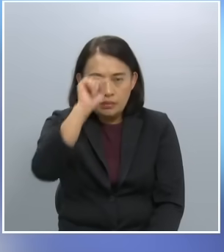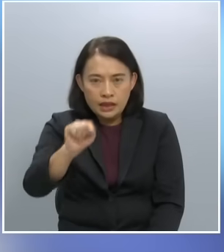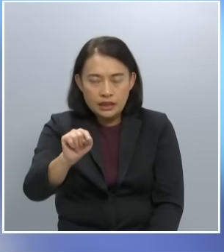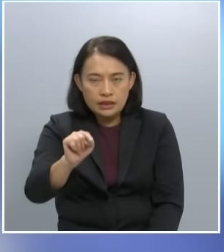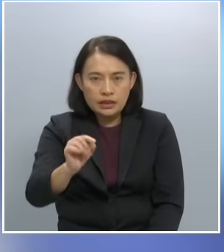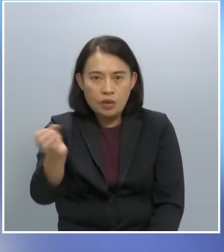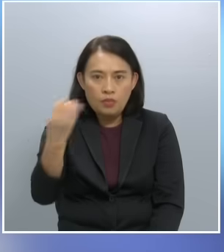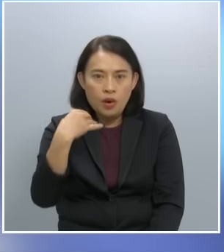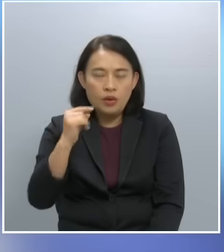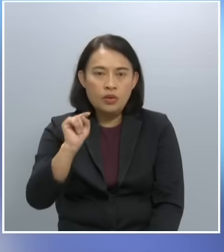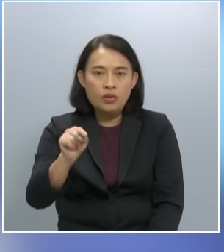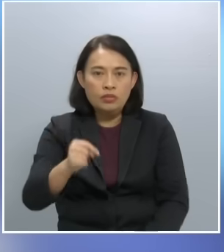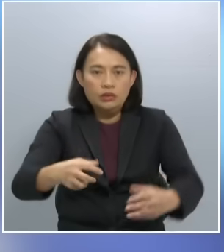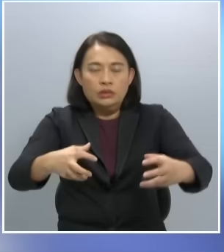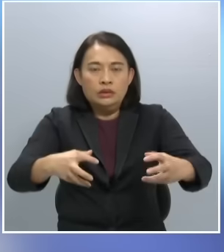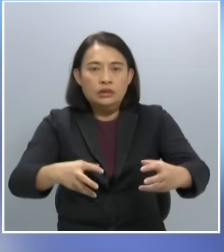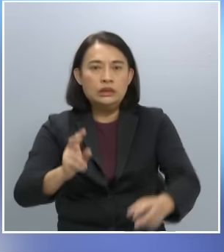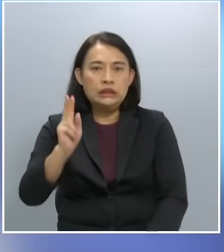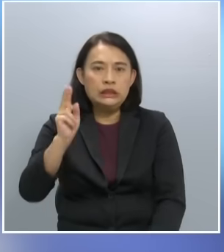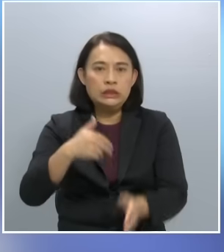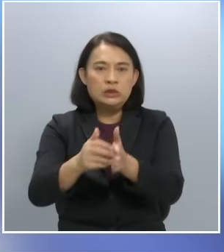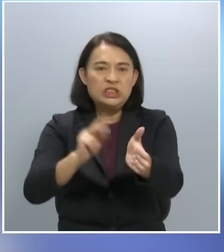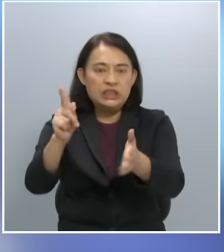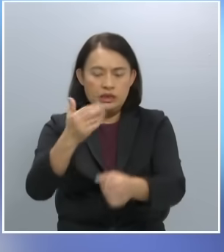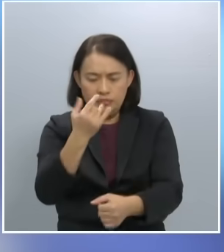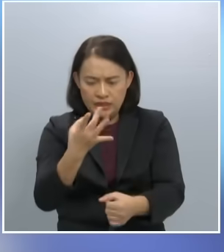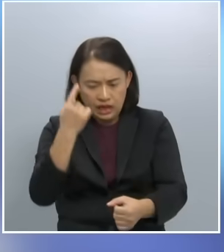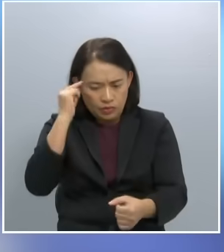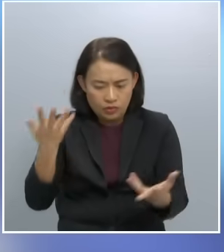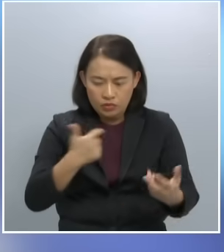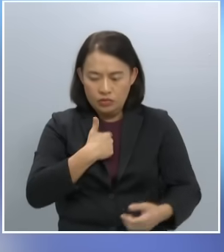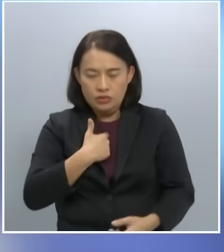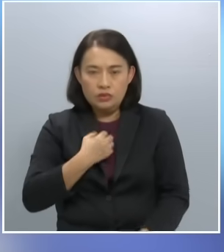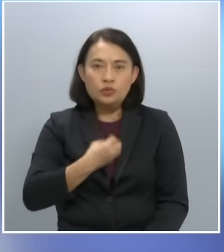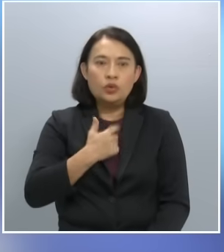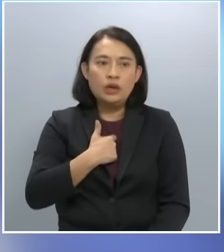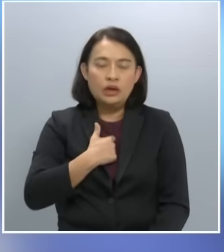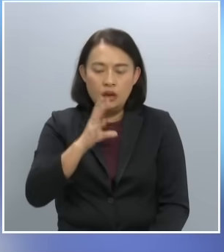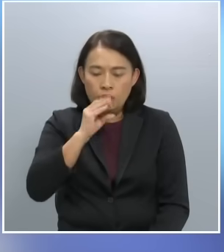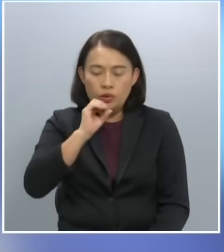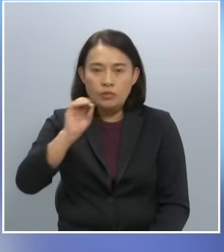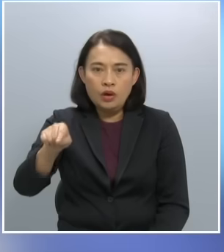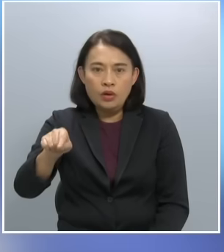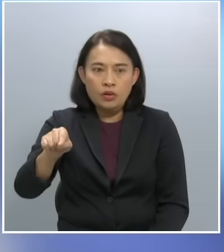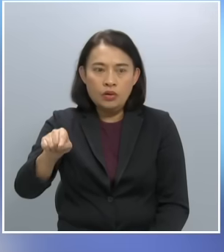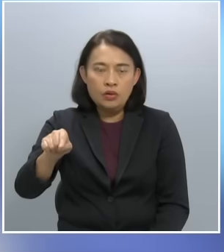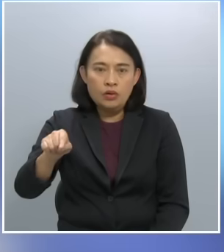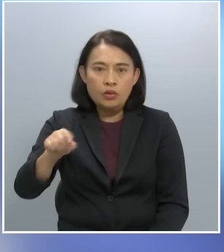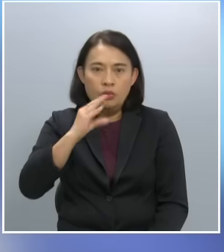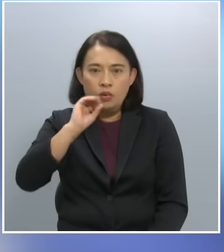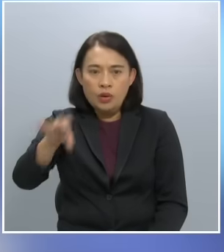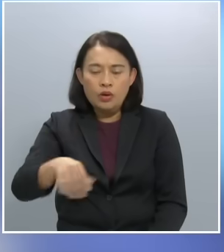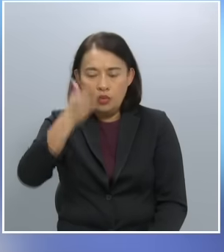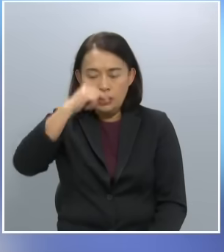พี่พี่หนูชักตัวเขียวไปแล้วก็ไม่รู้เป็นอะไรหนูตกใจมากเลยก็เลยพูดกับพี่เขไปบอกว่าแล้ว